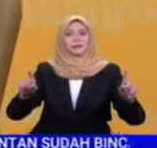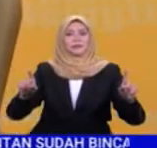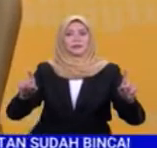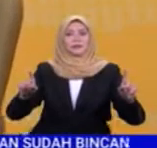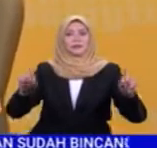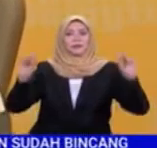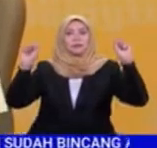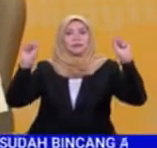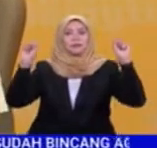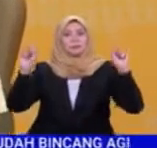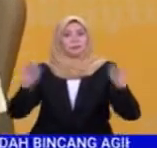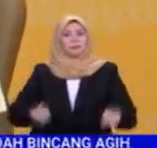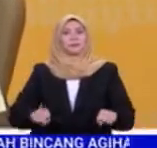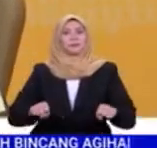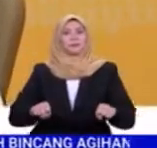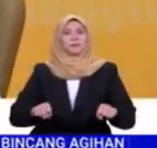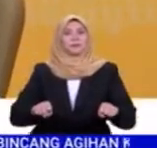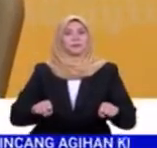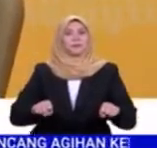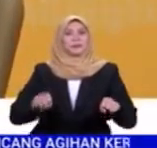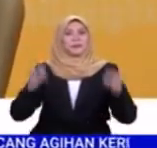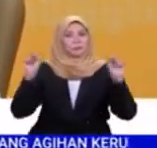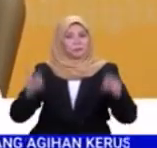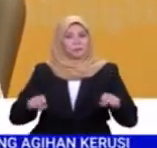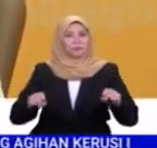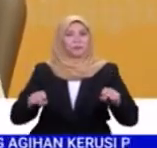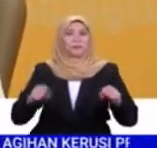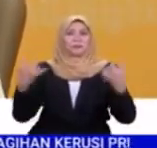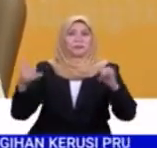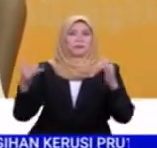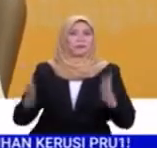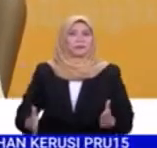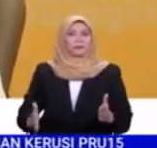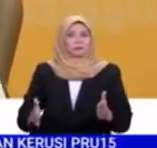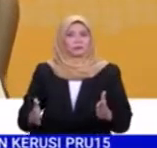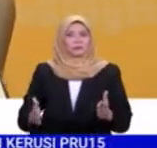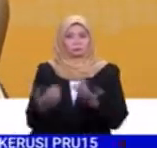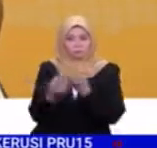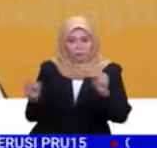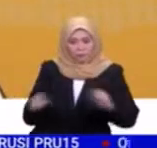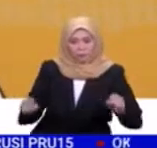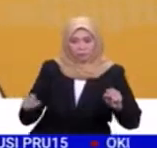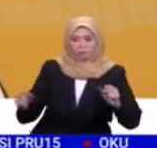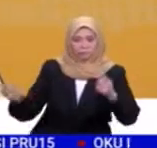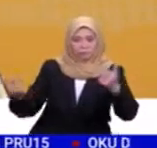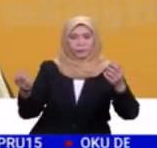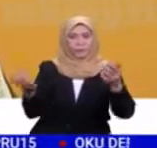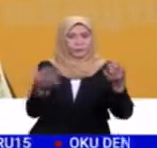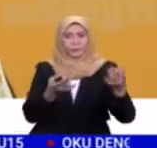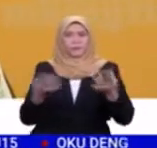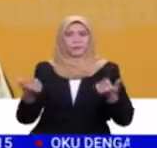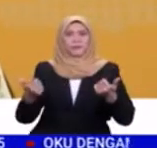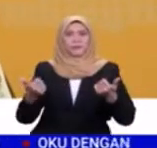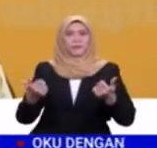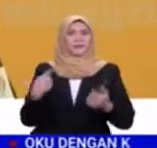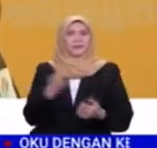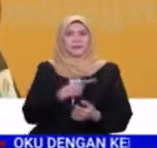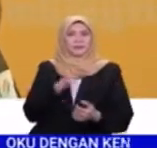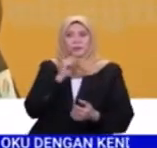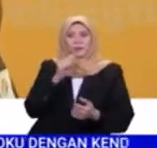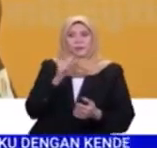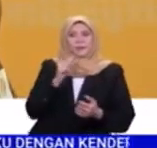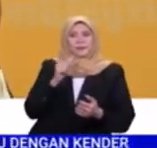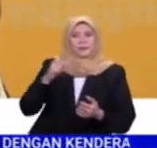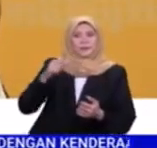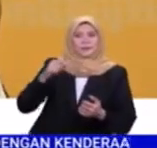kemampuan baduhara pemain tuh saya percaya fiqih itu bukan tahap pekalen kalimah aamiin